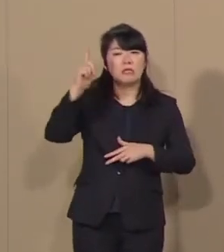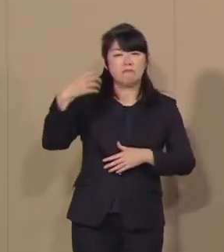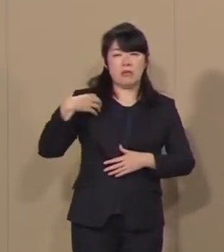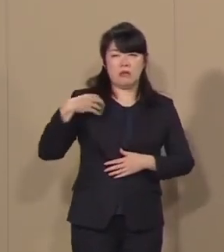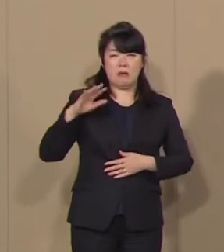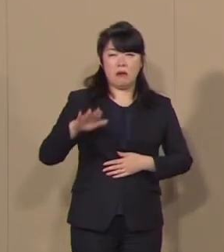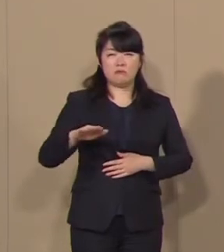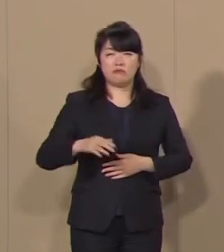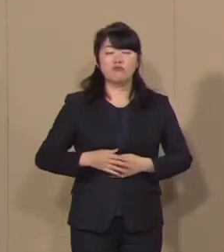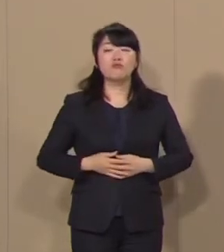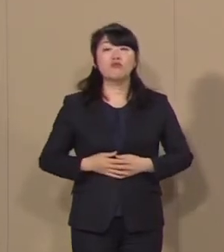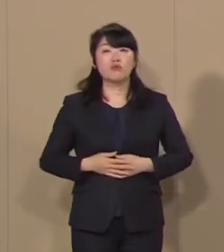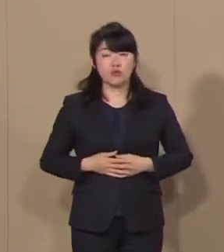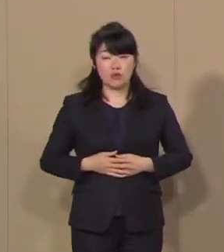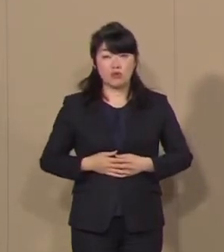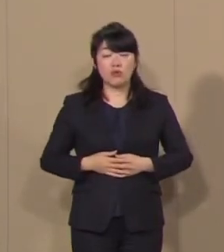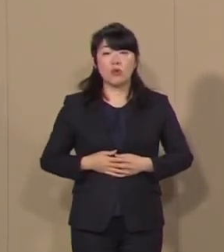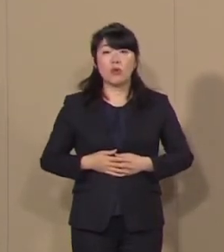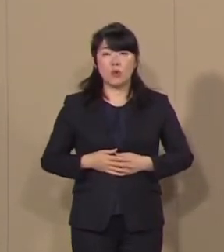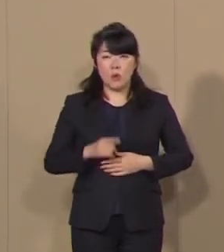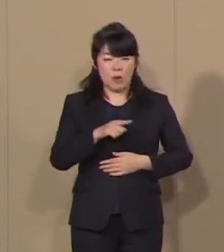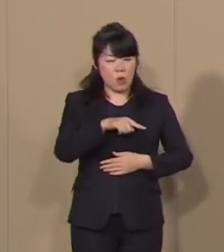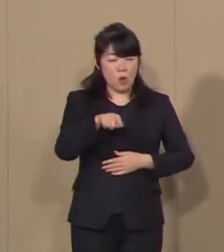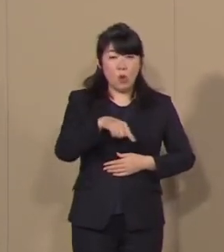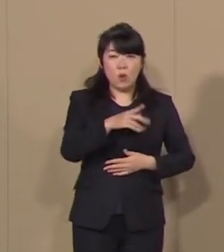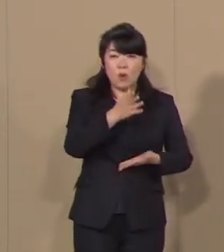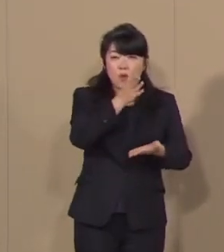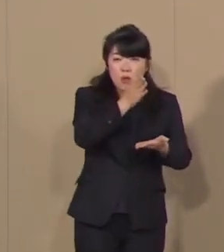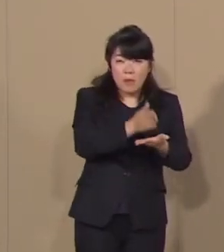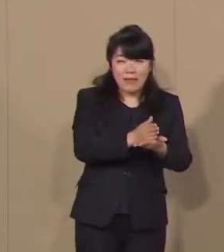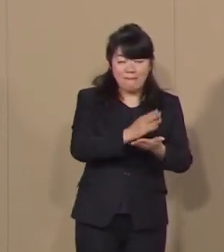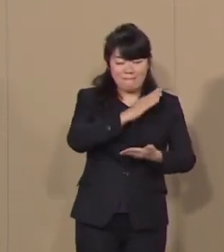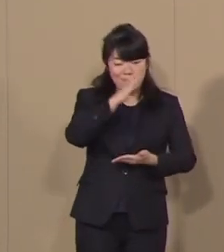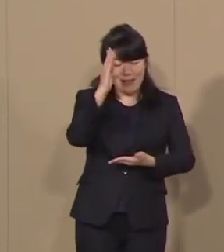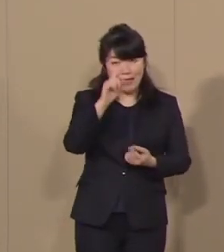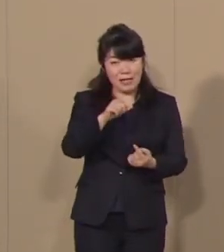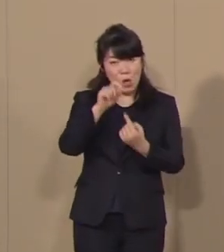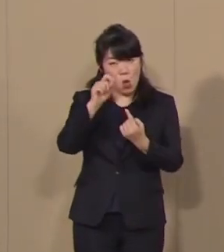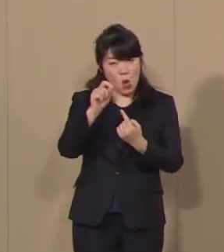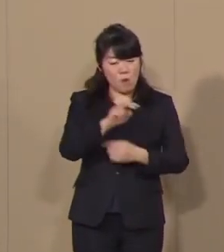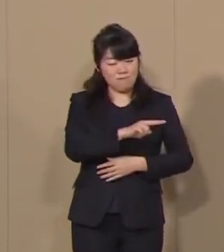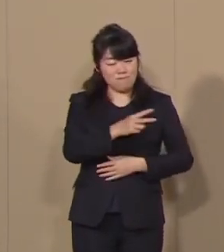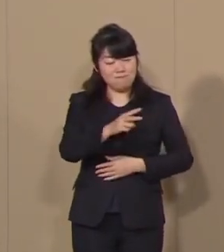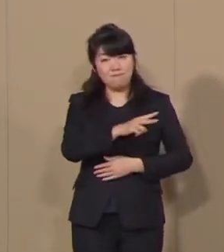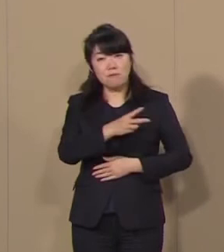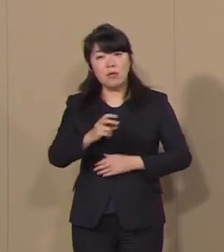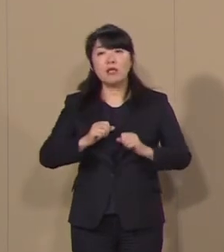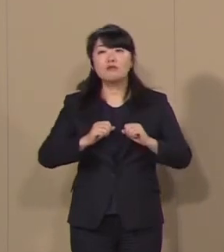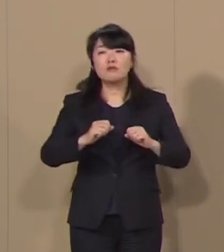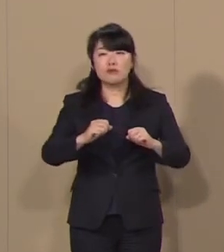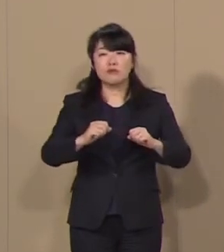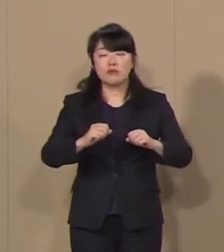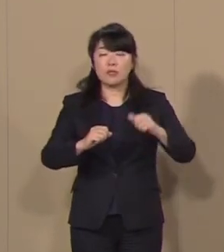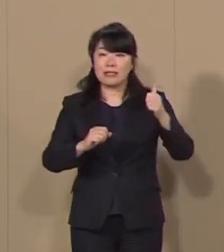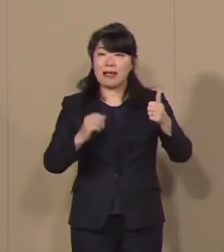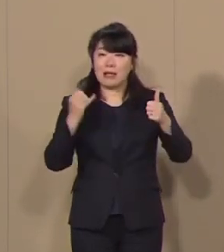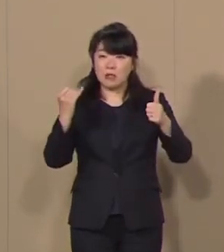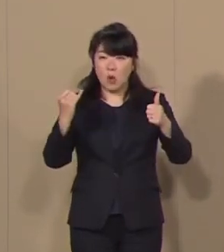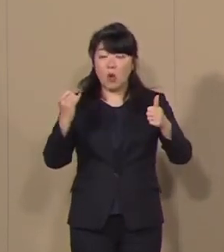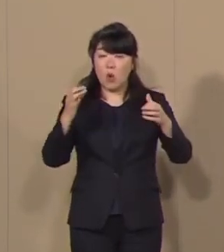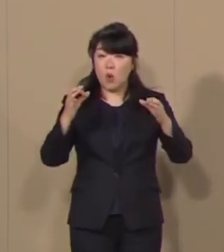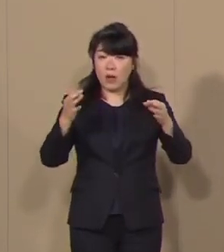党は非正規雇用に歯止めをかけ正規雇用転換を進めます男女の賃金格差を是正し